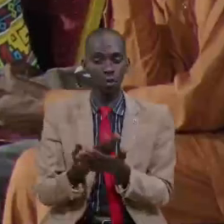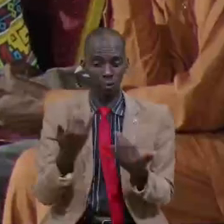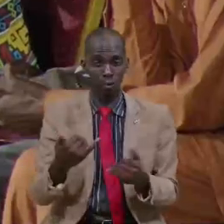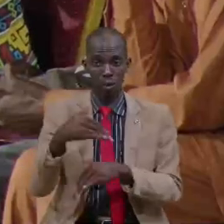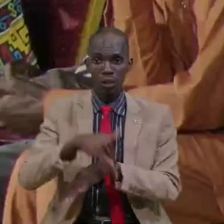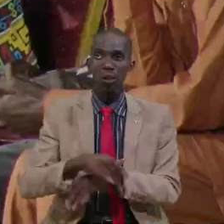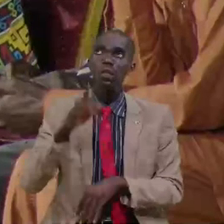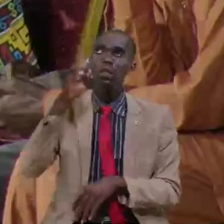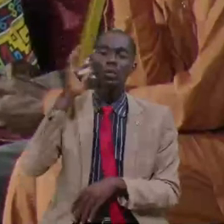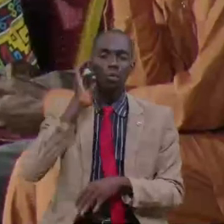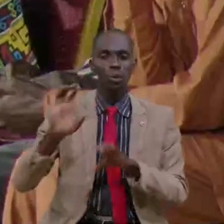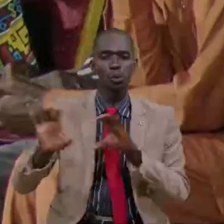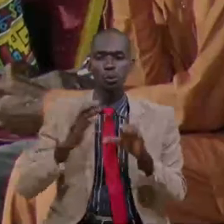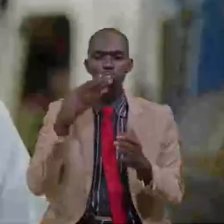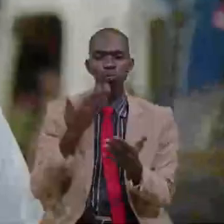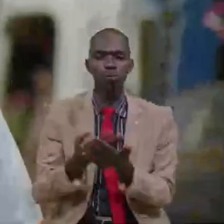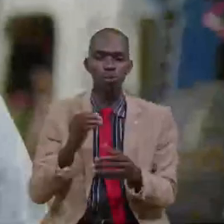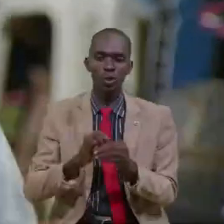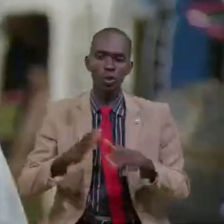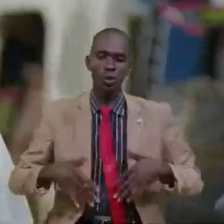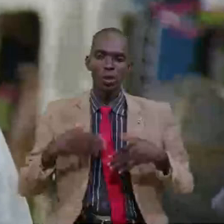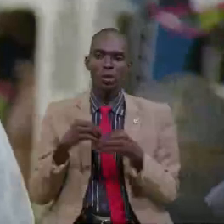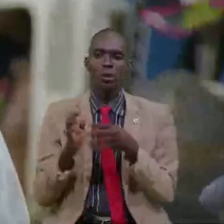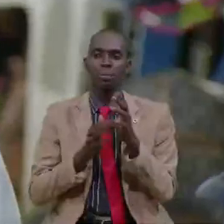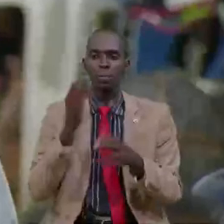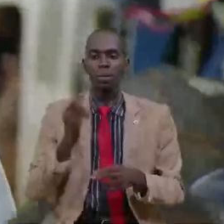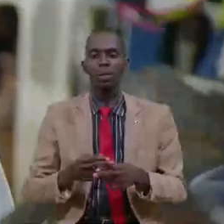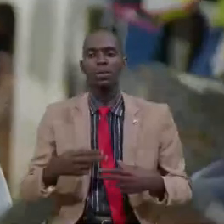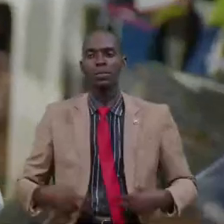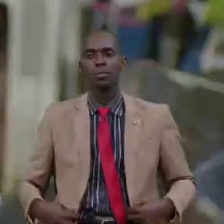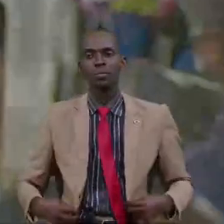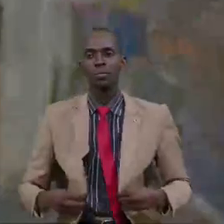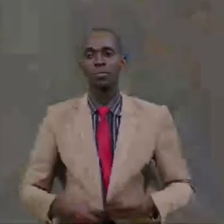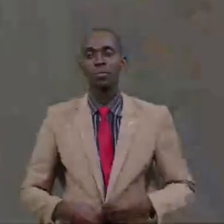soir, il te fera du bien dans ta vie au nom de Jésus.